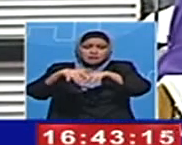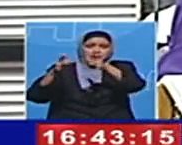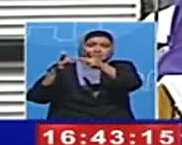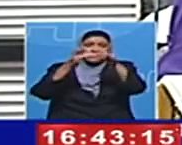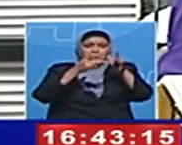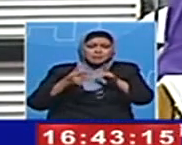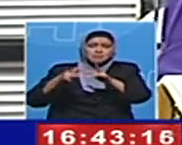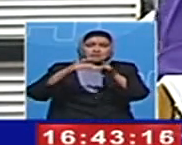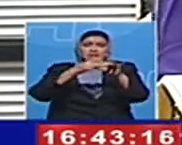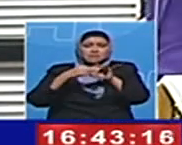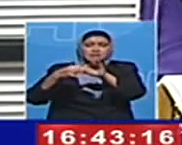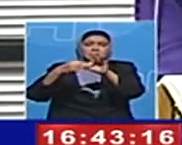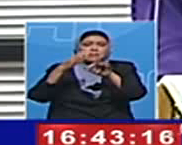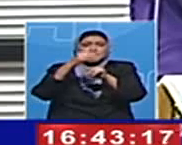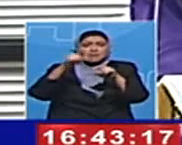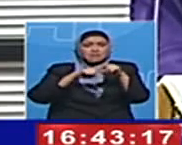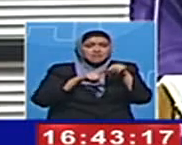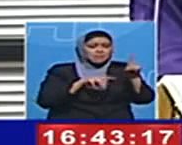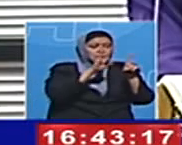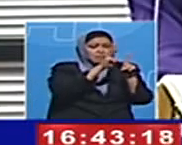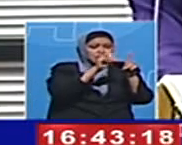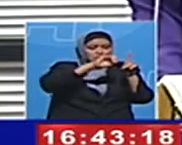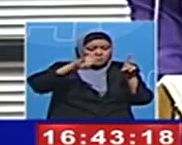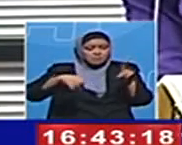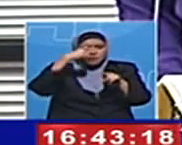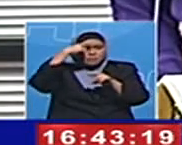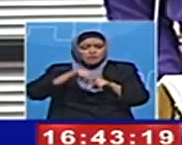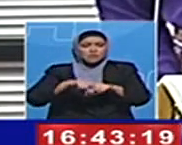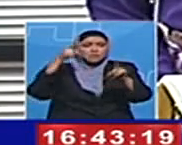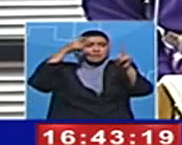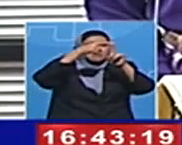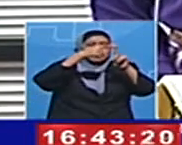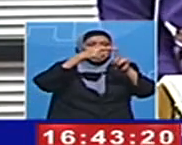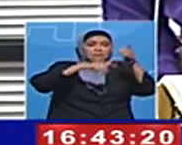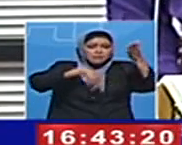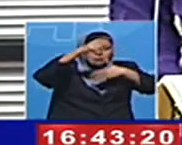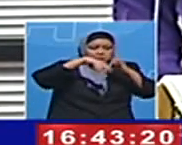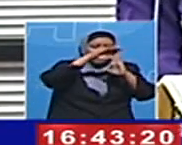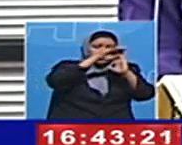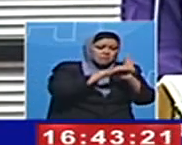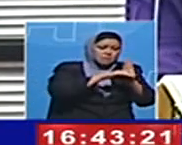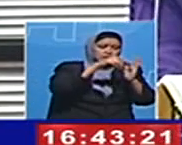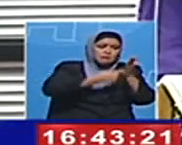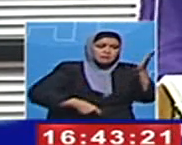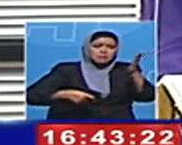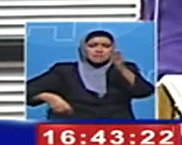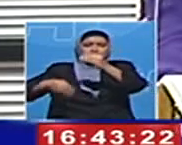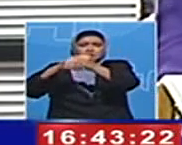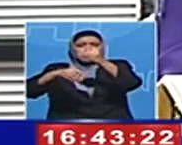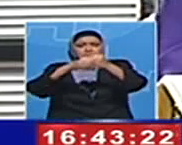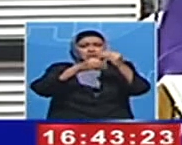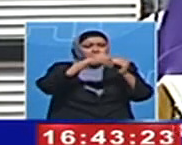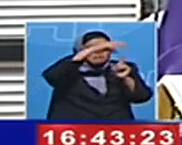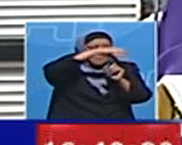rm90 juta Pada Farma bagi tujuan program penurunan harga dengan menambah 50 buah lagi pasar